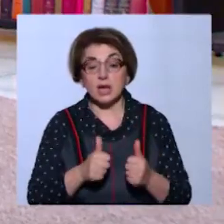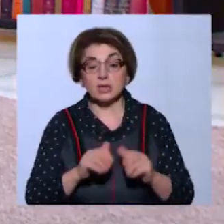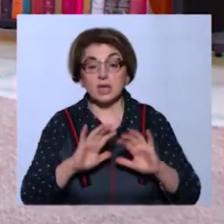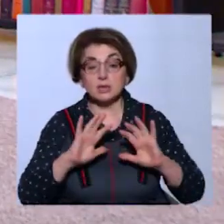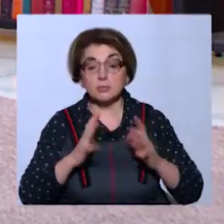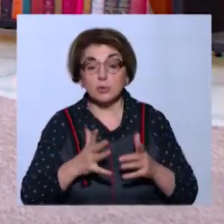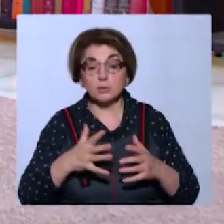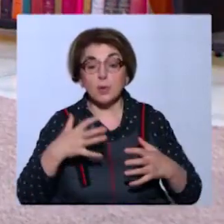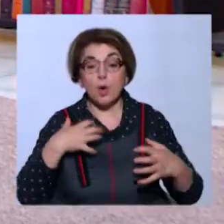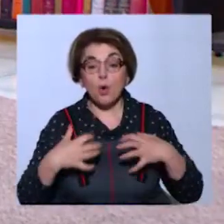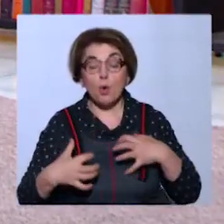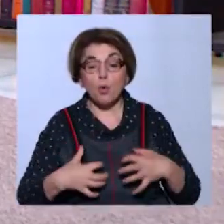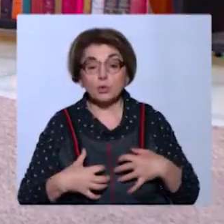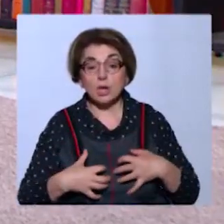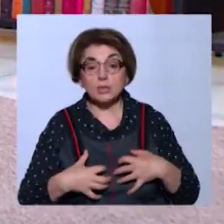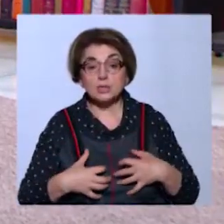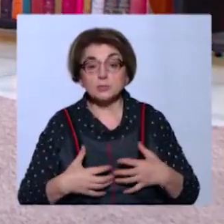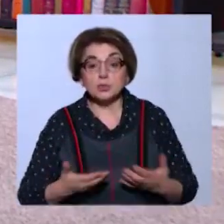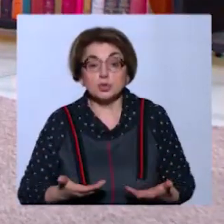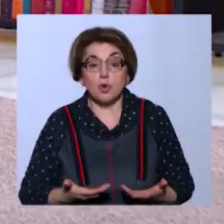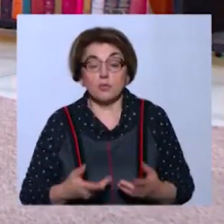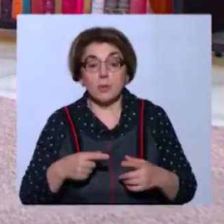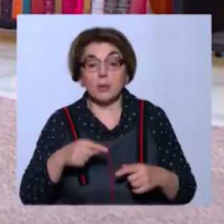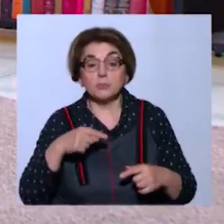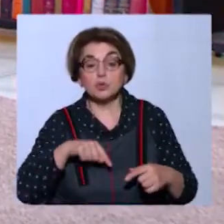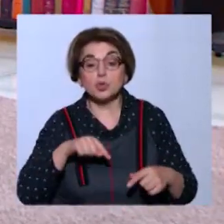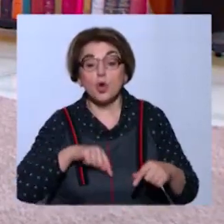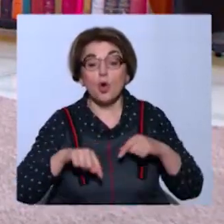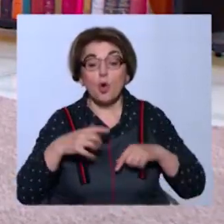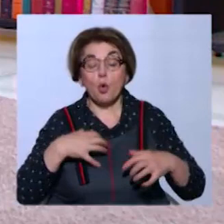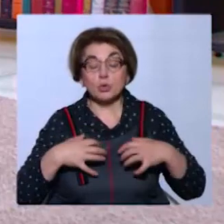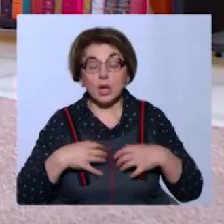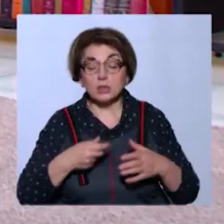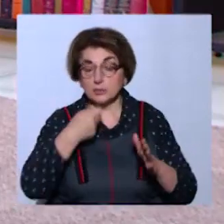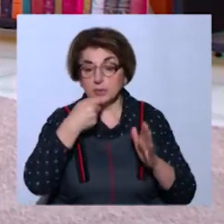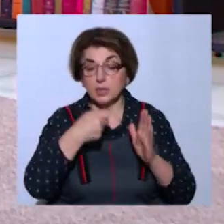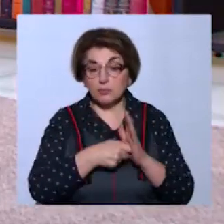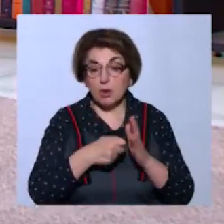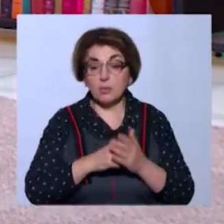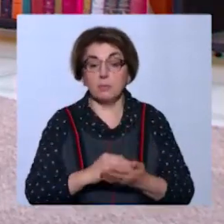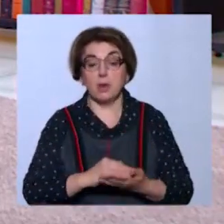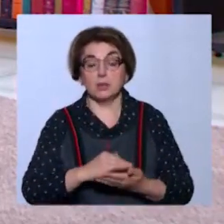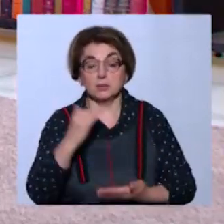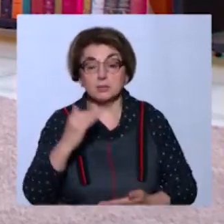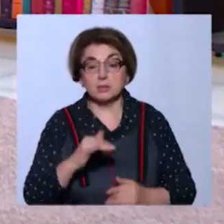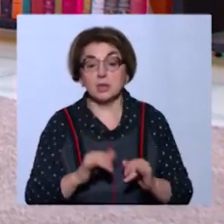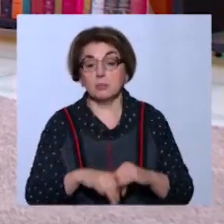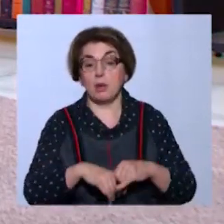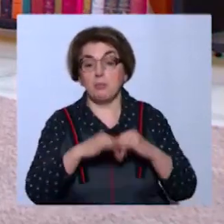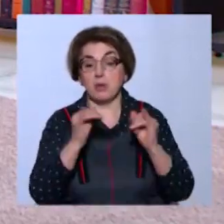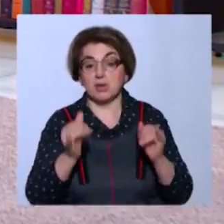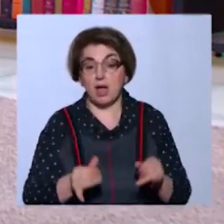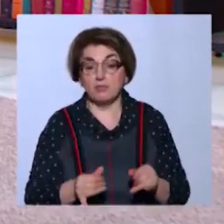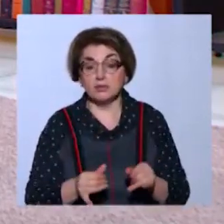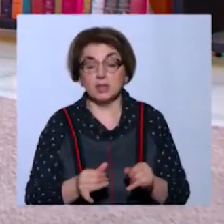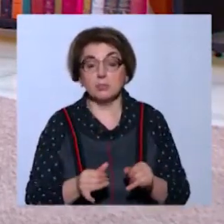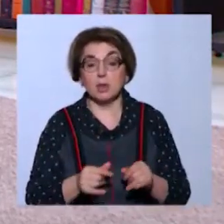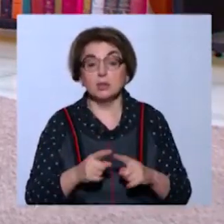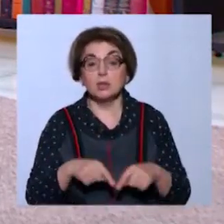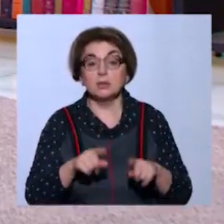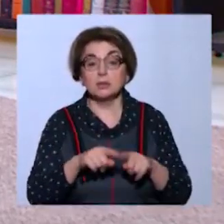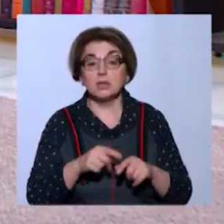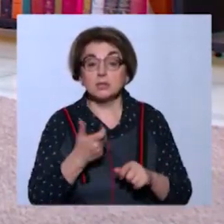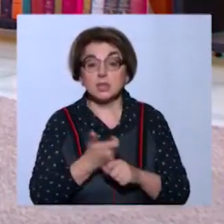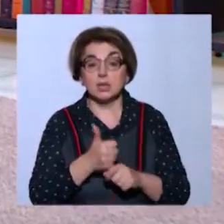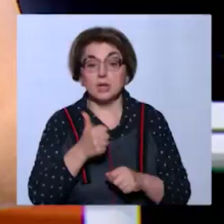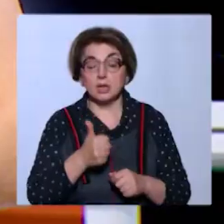ხდება ორგანიზმის ცხოველქმედება. ამ დროს ორგანიზმი იკვებება, იზრდება, მრავლდება და ის